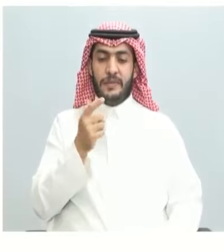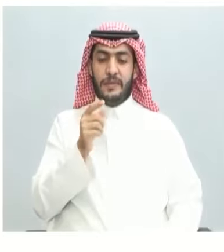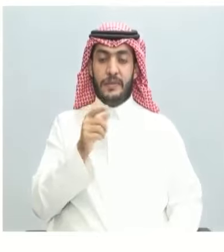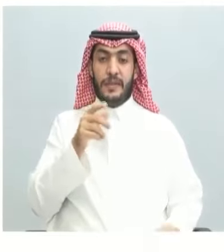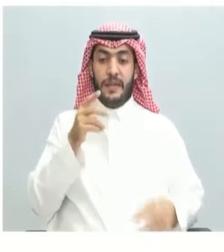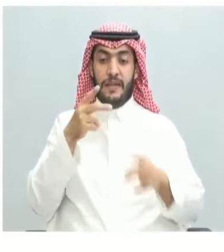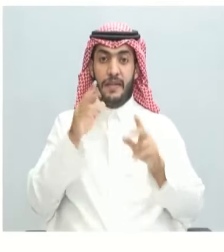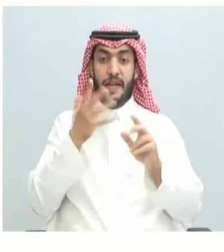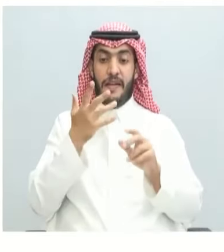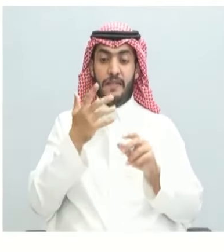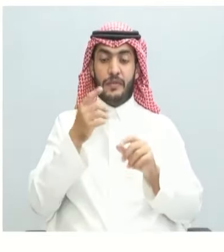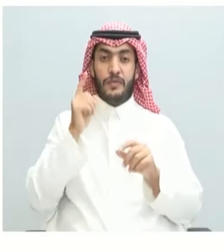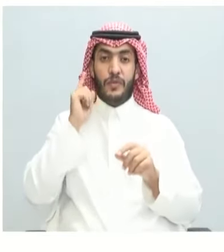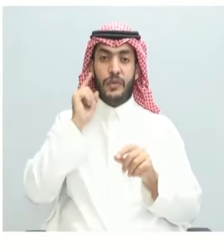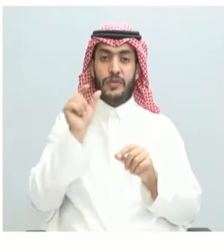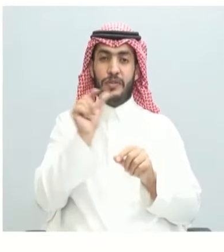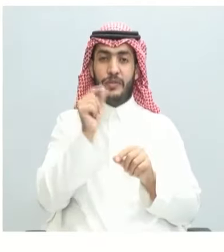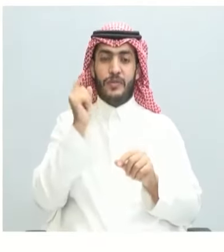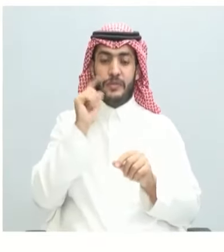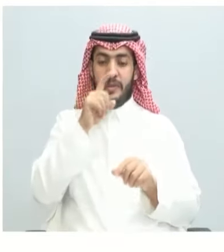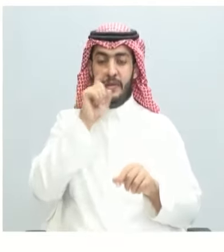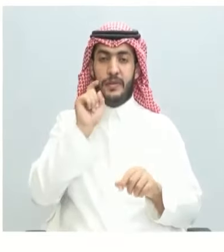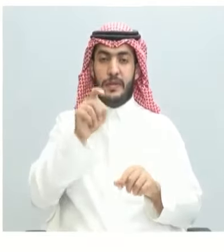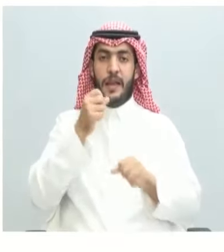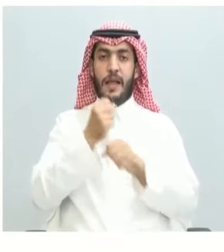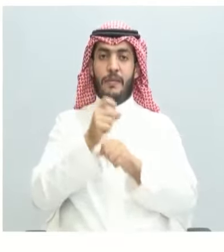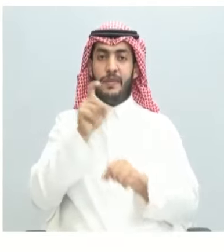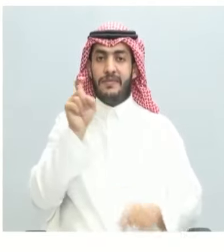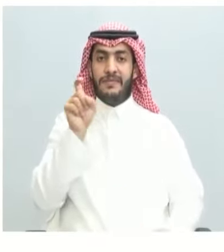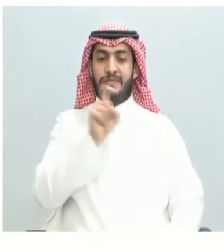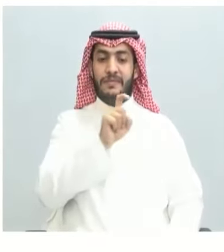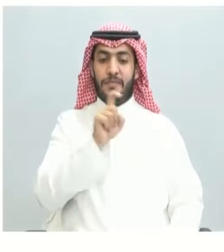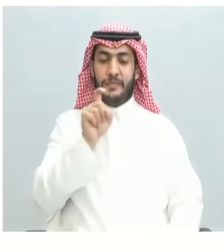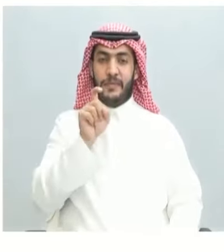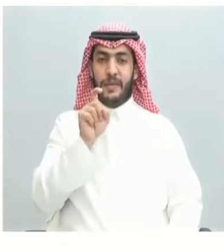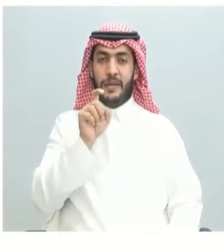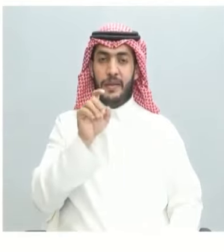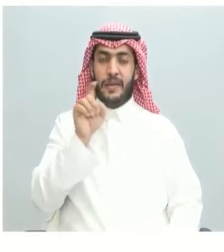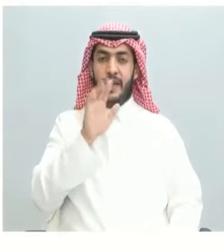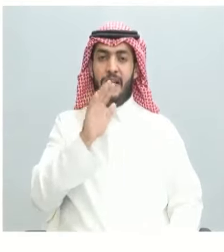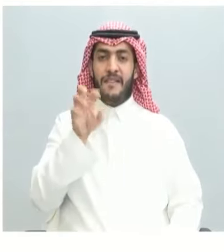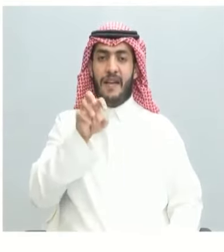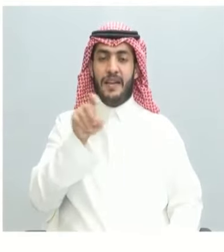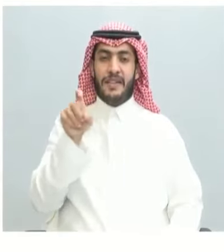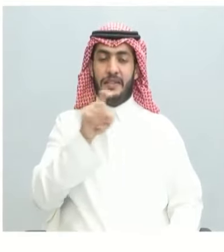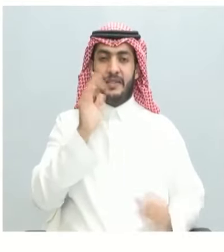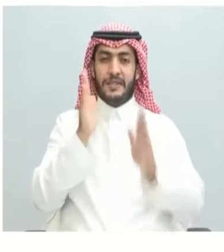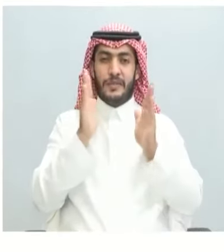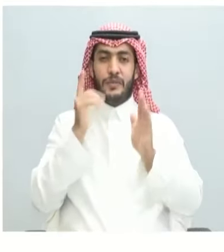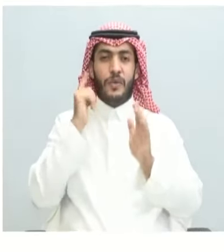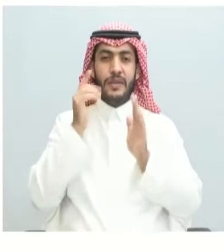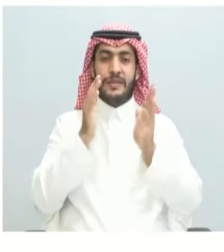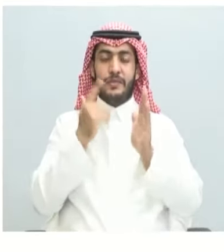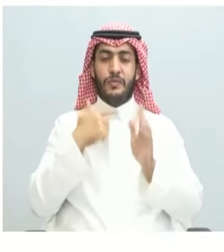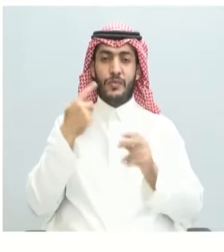لتشغيل جزء من المقطع الصوتي نقوم بالضغط او بعمليه السحب او السحب بمؤشر الفاره فنقوم بتحديد الجزء